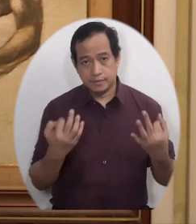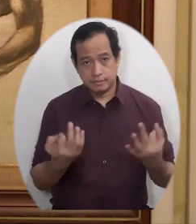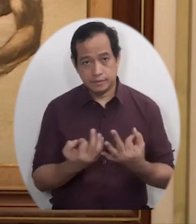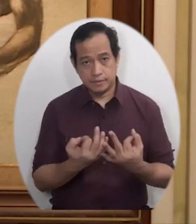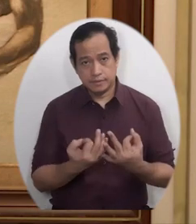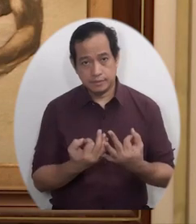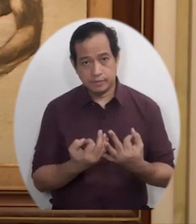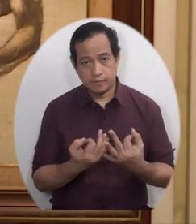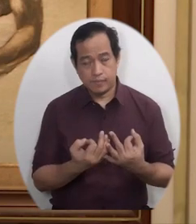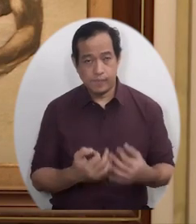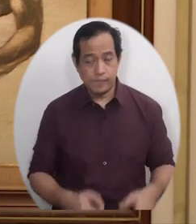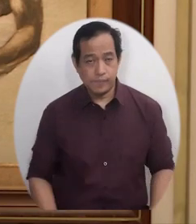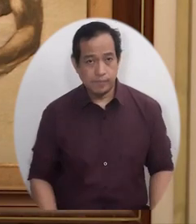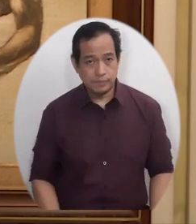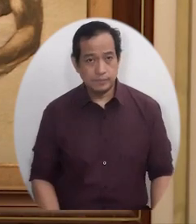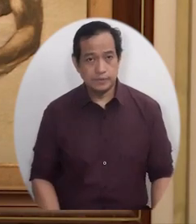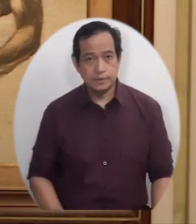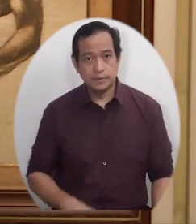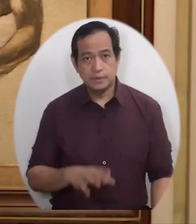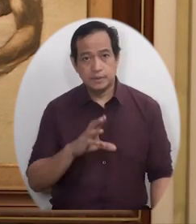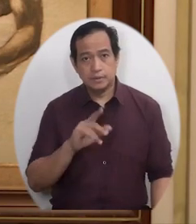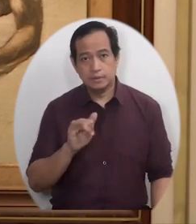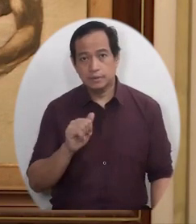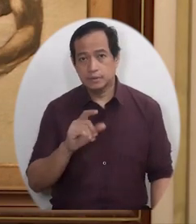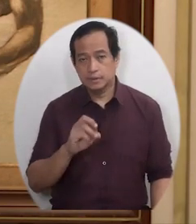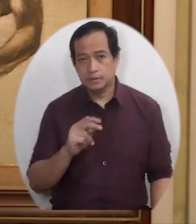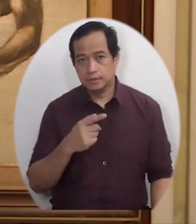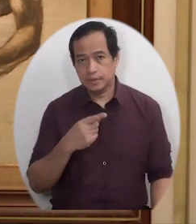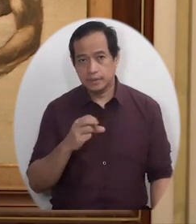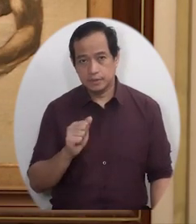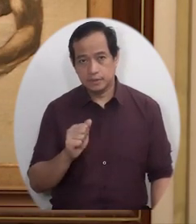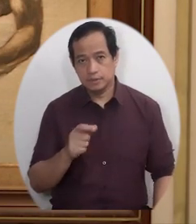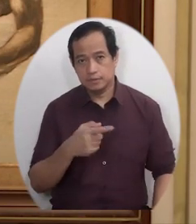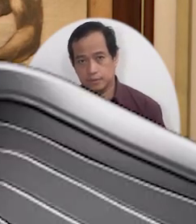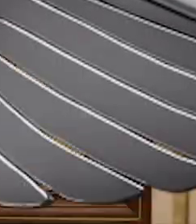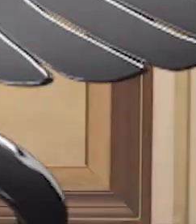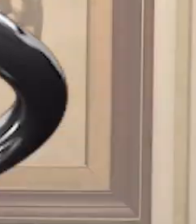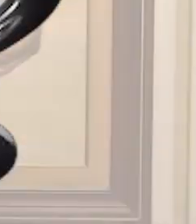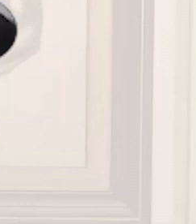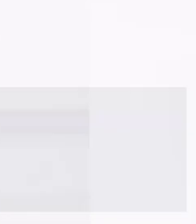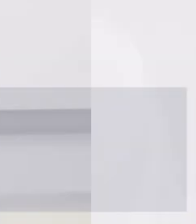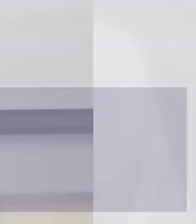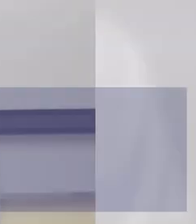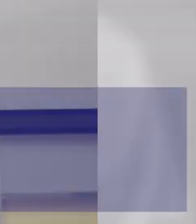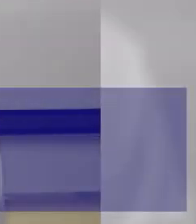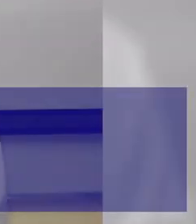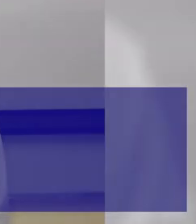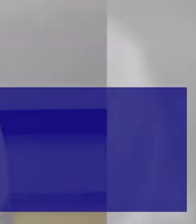Sclerosing cholangitis. Ano ba ito? Alamin natin sa sagot ni Doc.